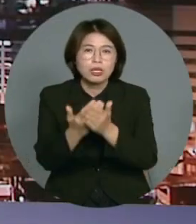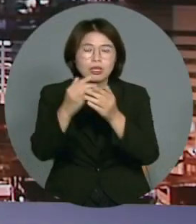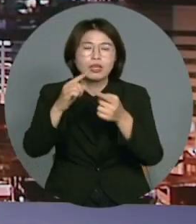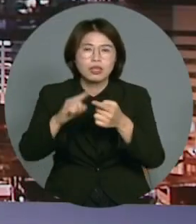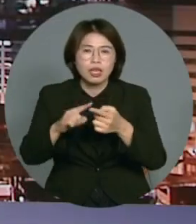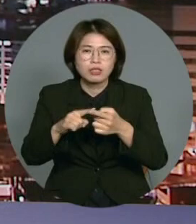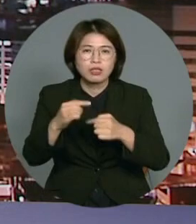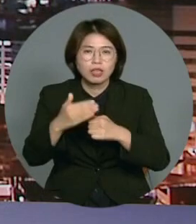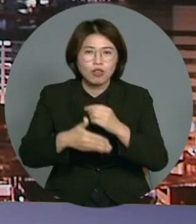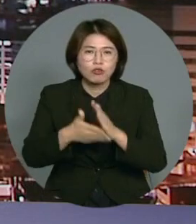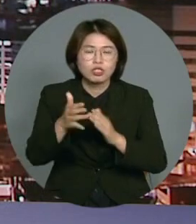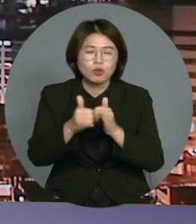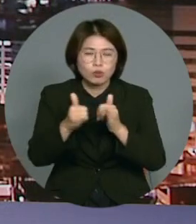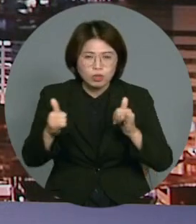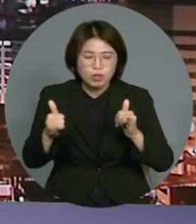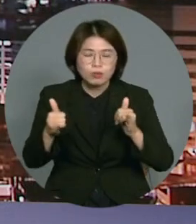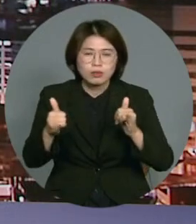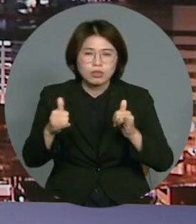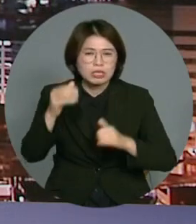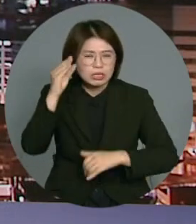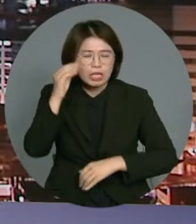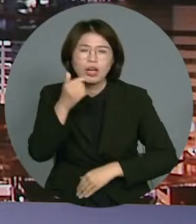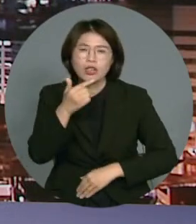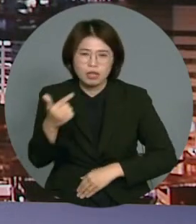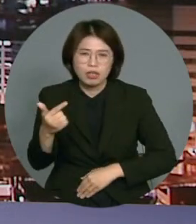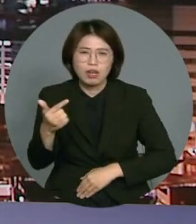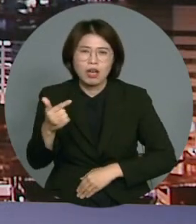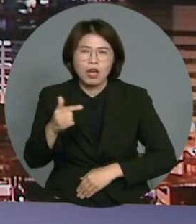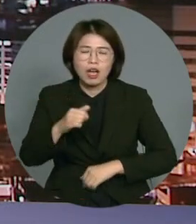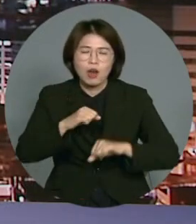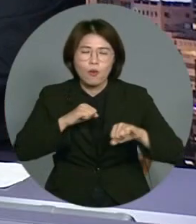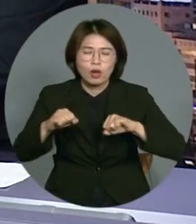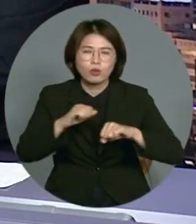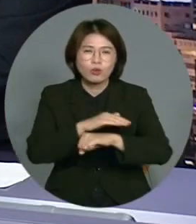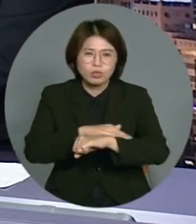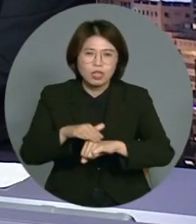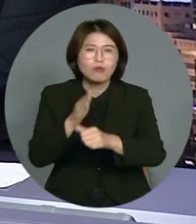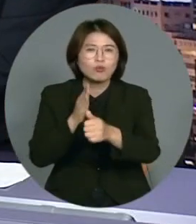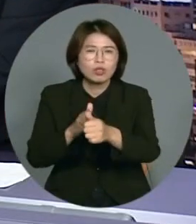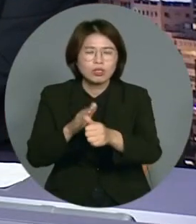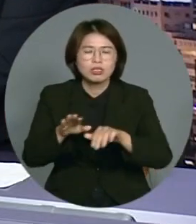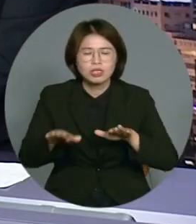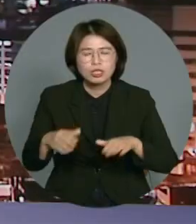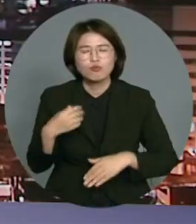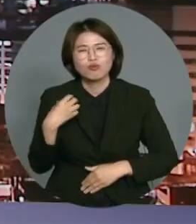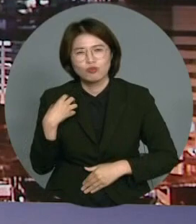대한 대우정보 시도민들의 길이가 아주 큽니다 앞으로 많은 활약 기대하겠습니다